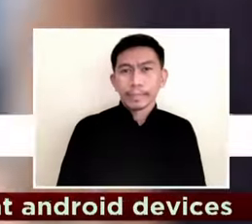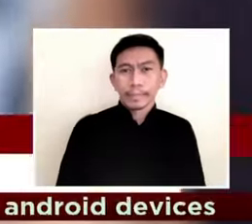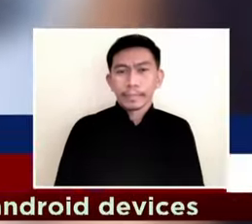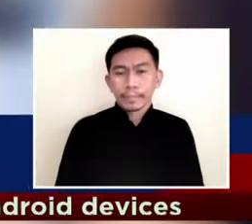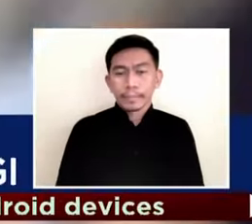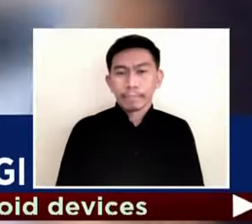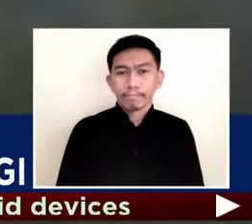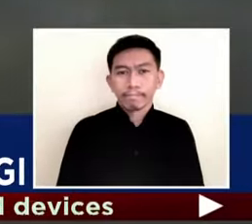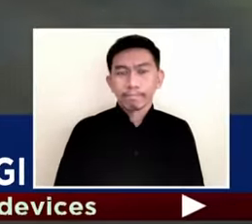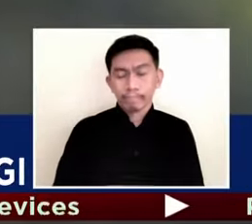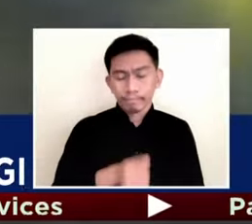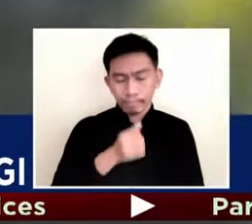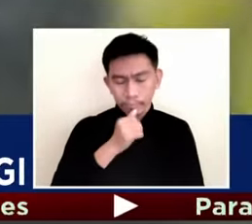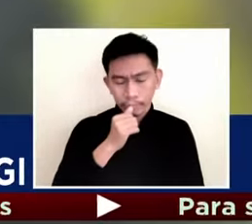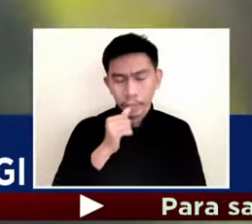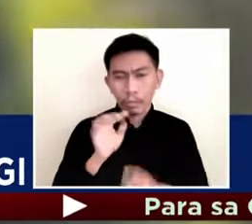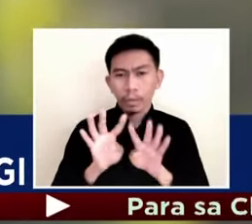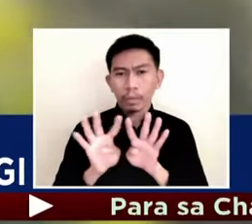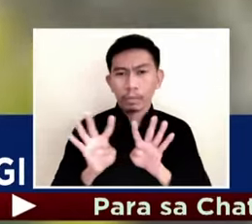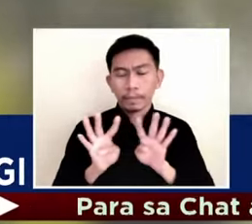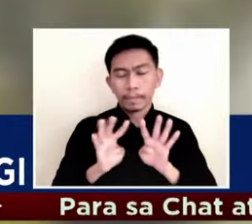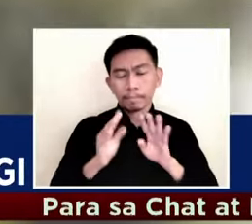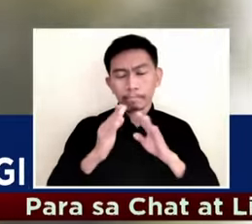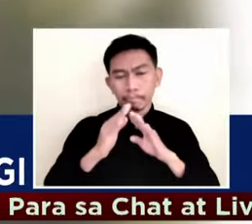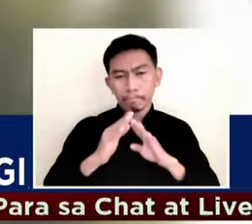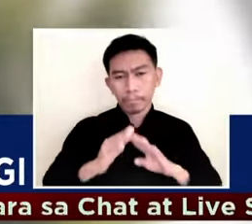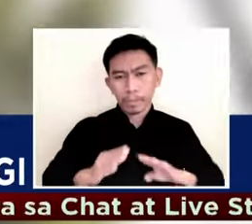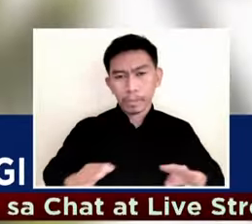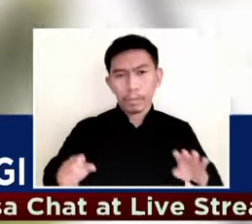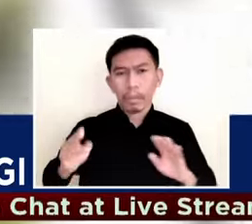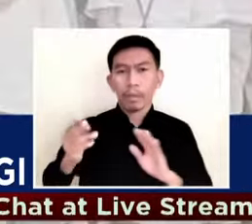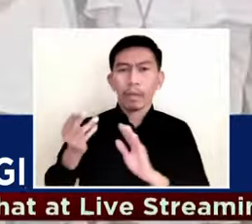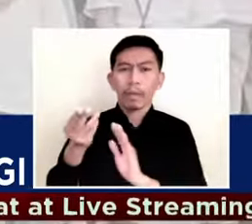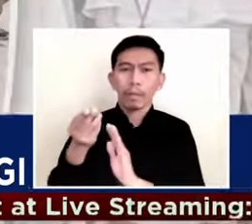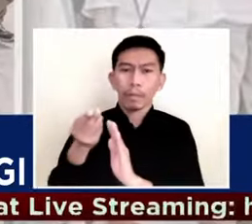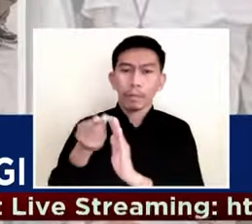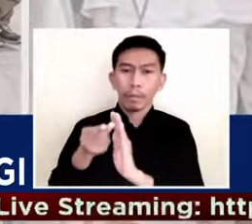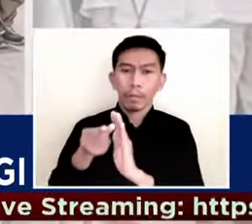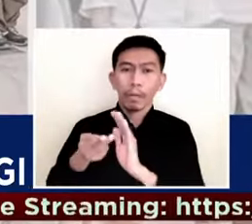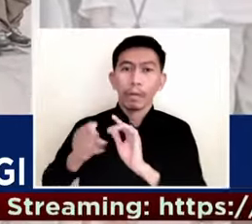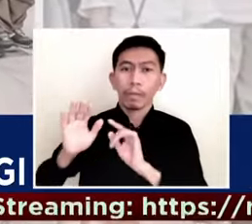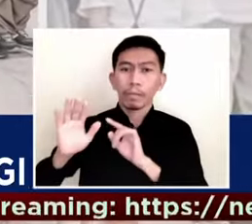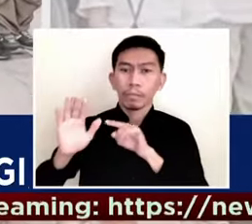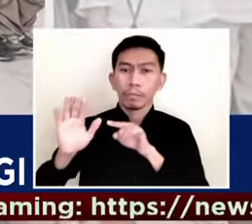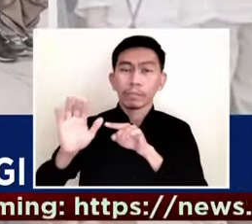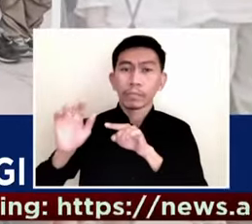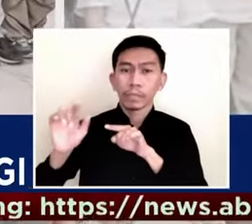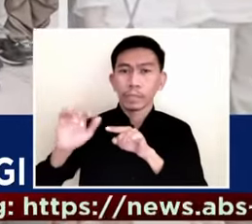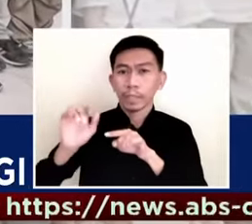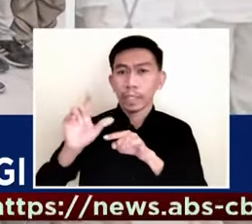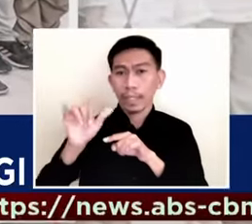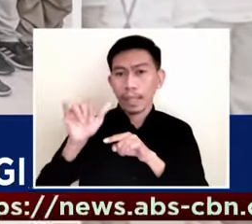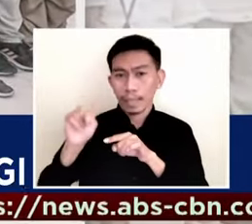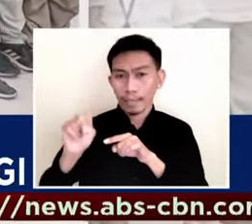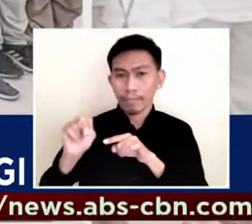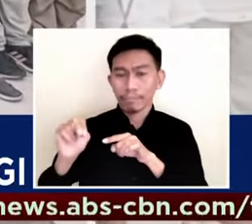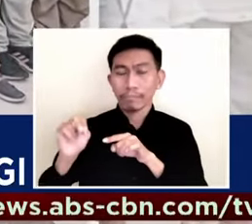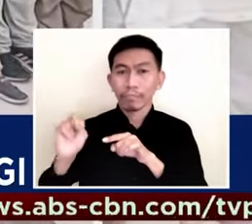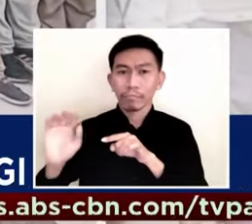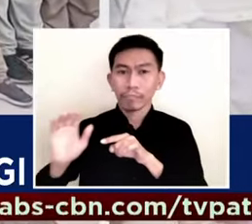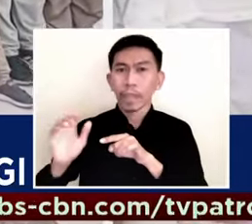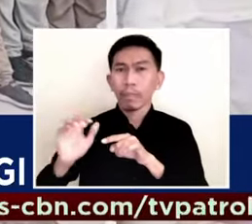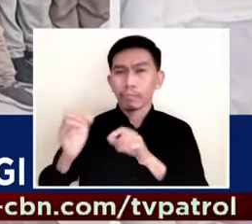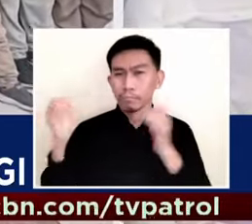Pribado at mataimtim ang seremonya sa inurnment ni Jacqueline Jose nitong linggo na dinaluhan ng pamilya at malalapit na kaibigan